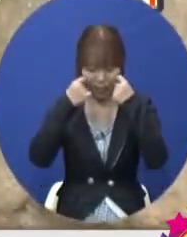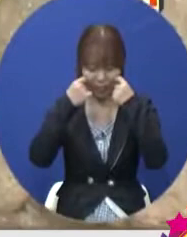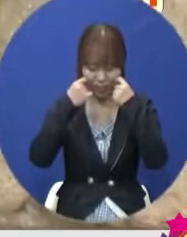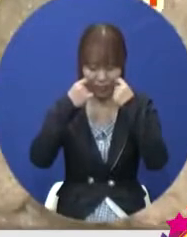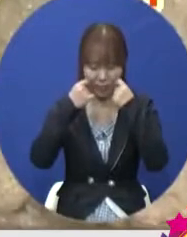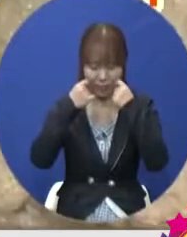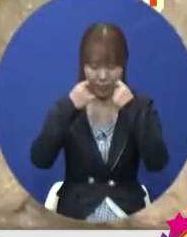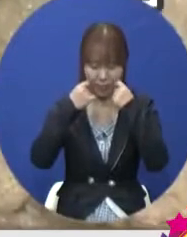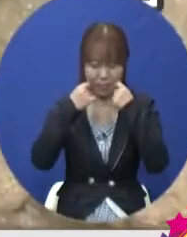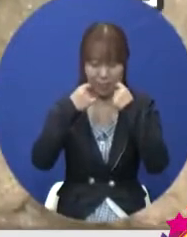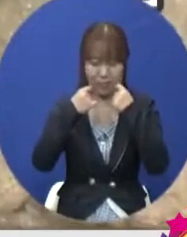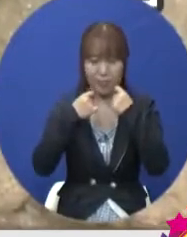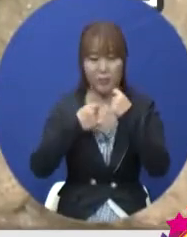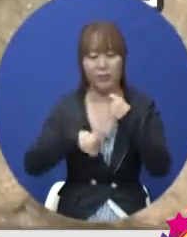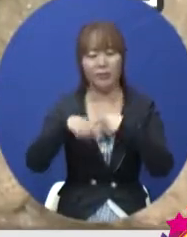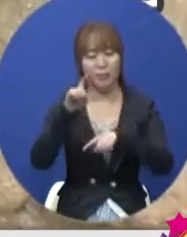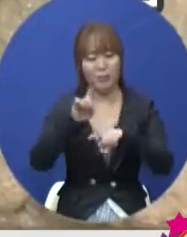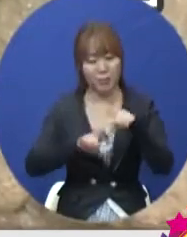울었더냐